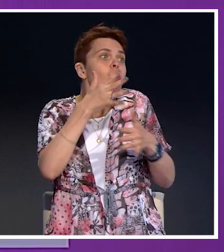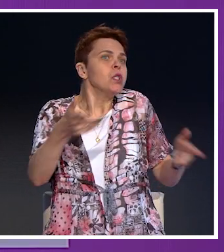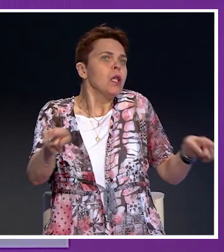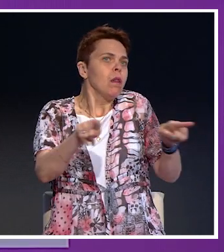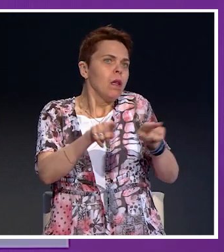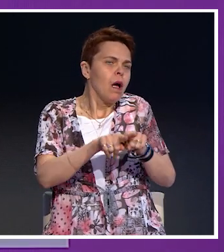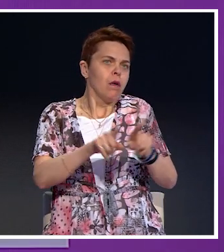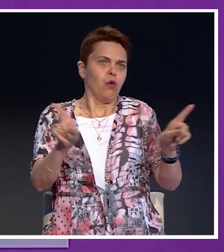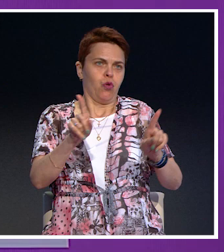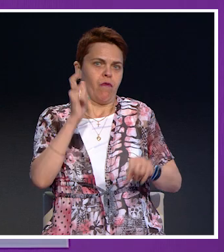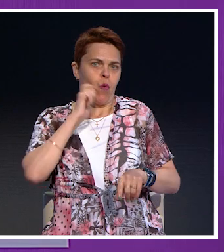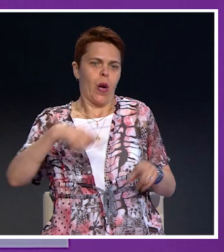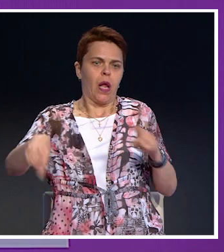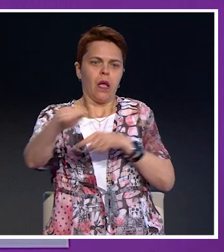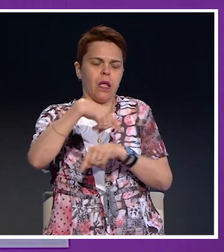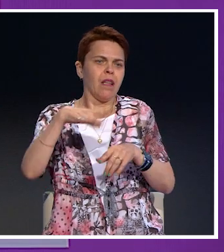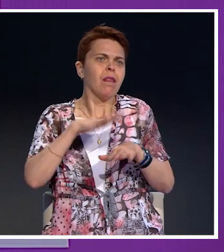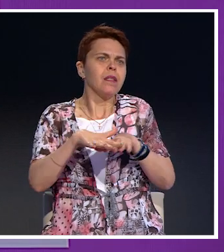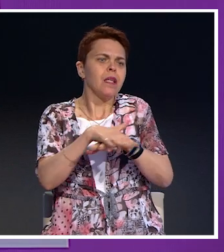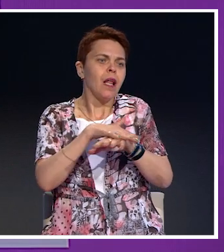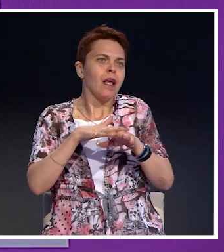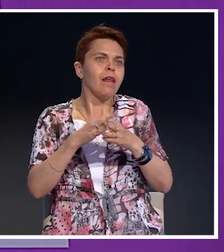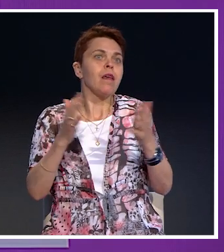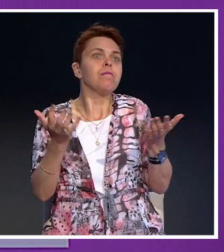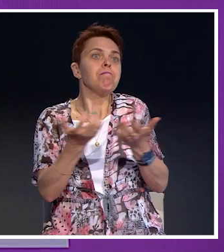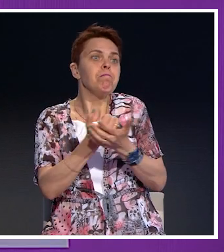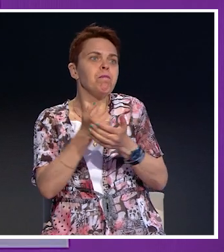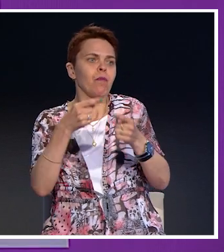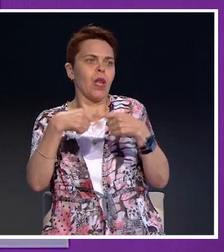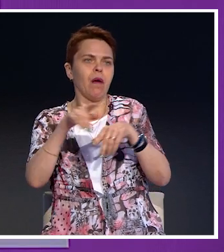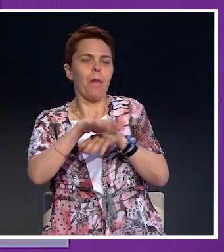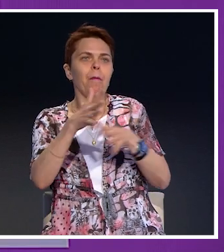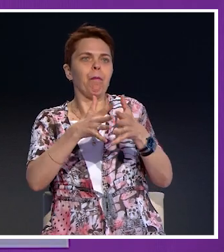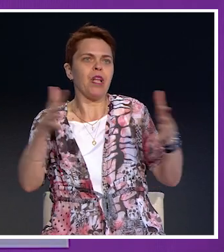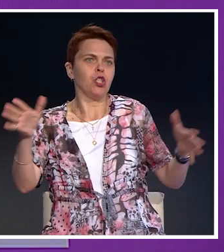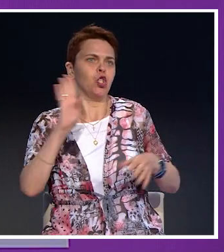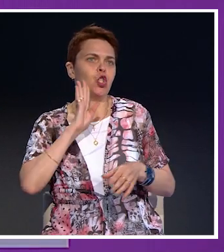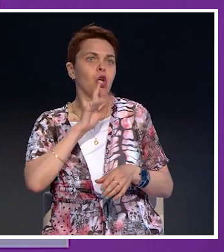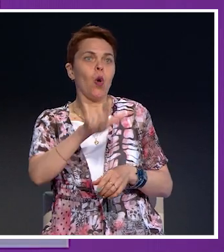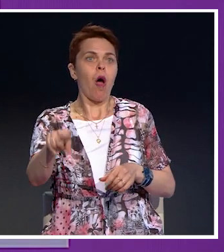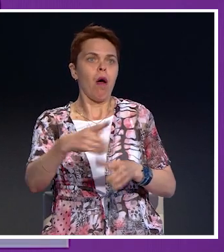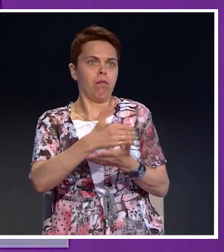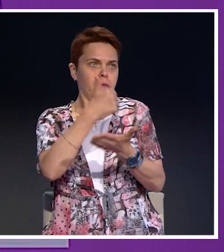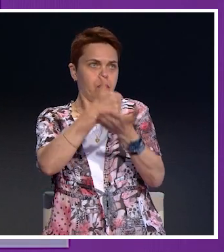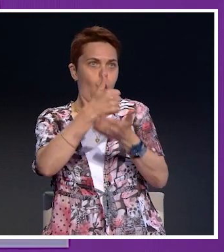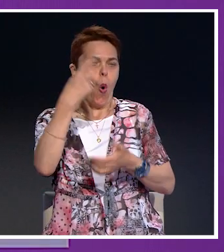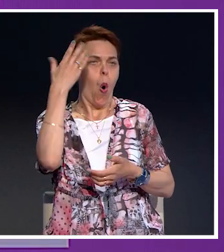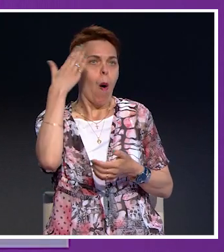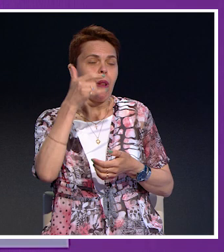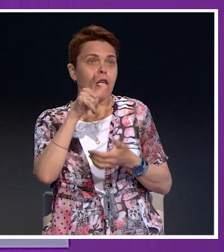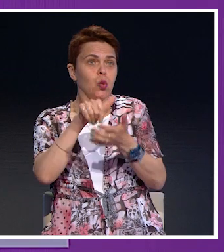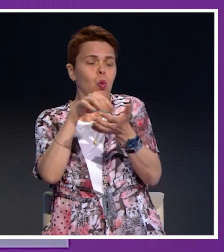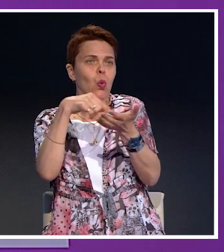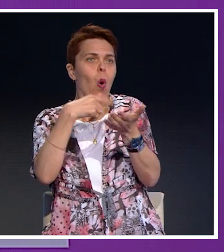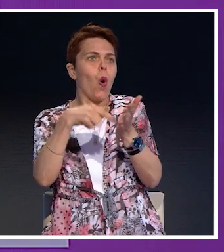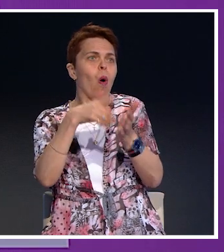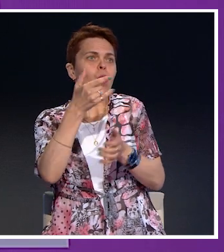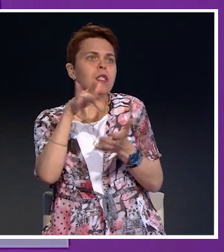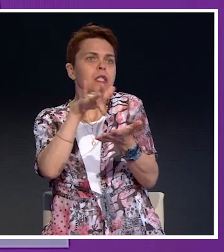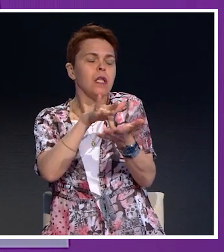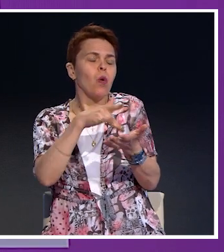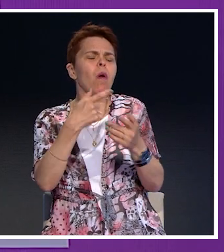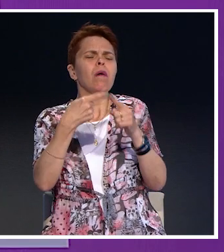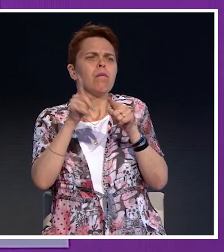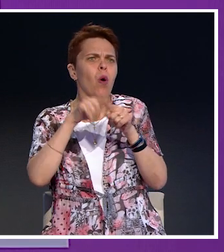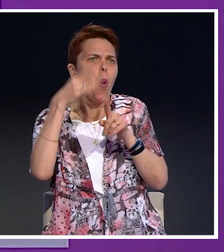що в Україні, де населення складають понад 1% жінок, немає жодної жінки голови обласного центру. Жінки